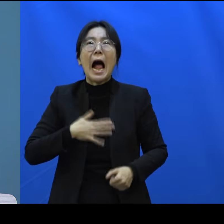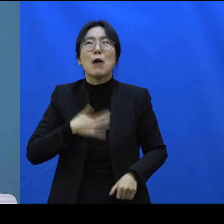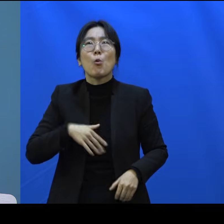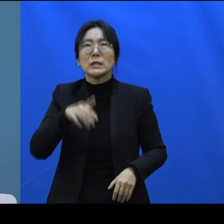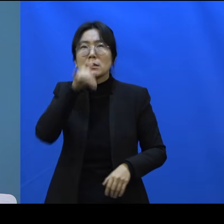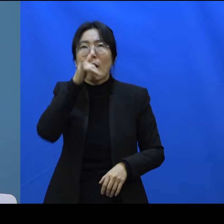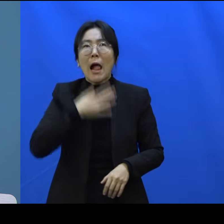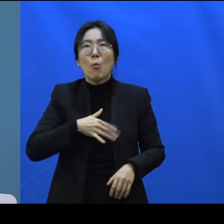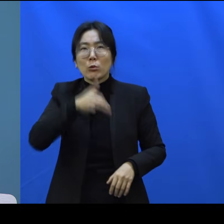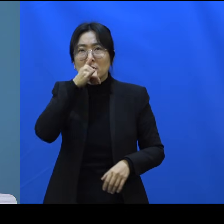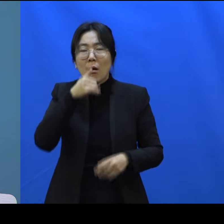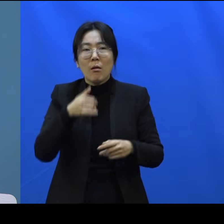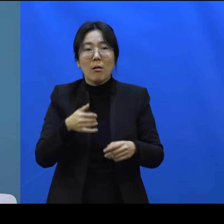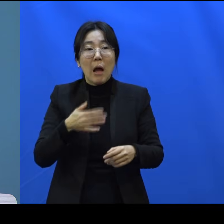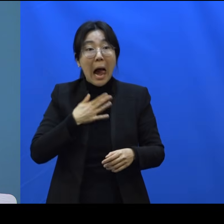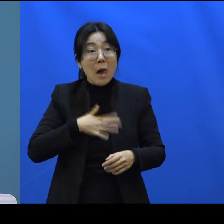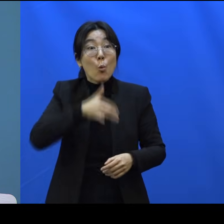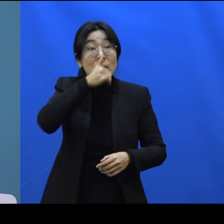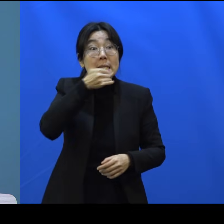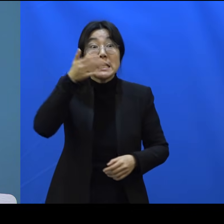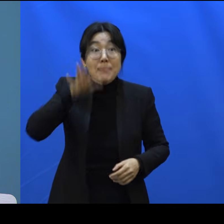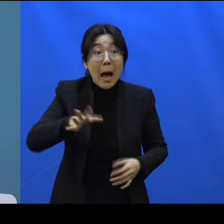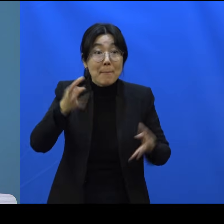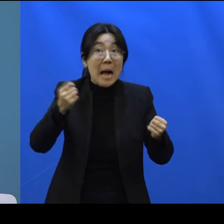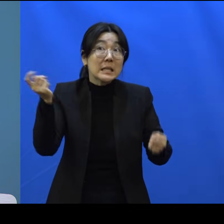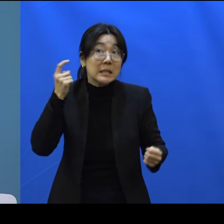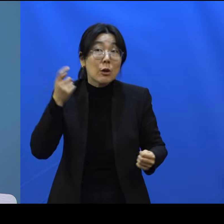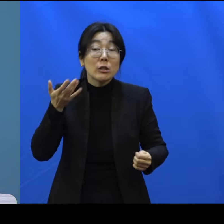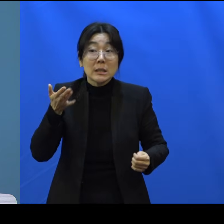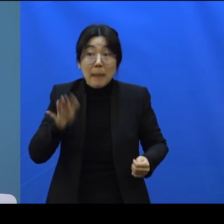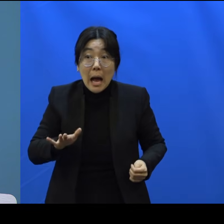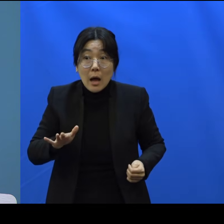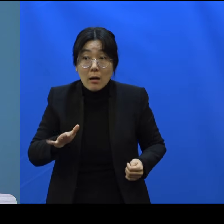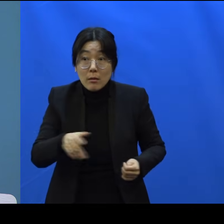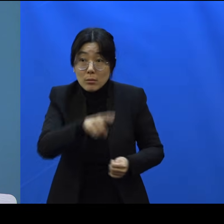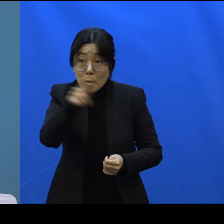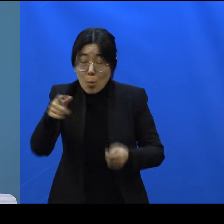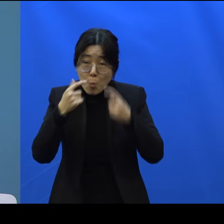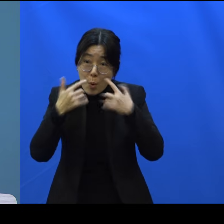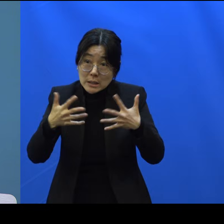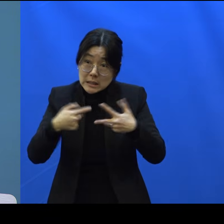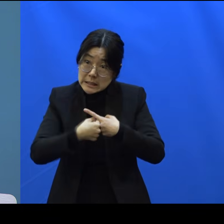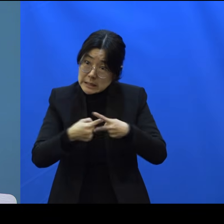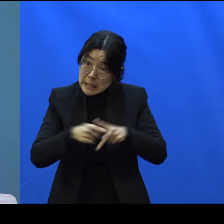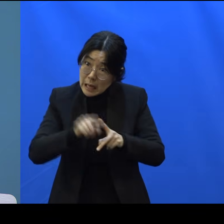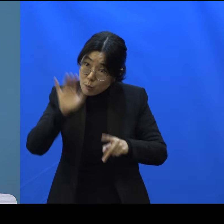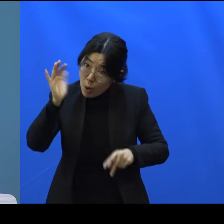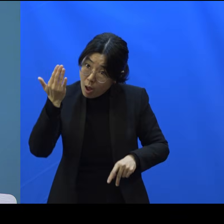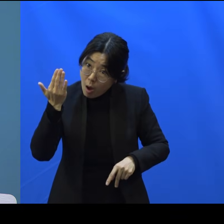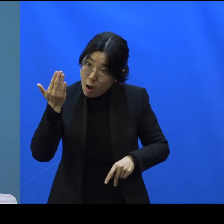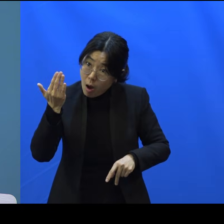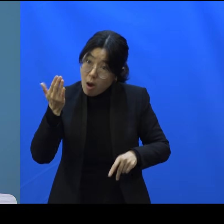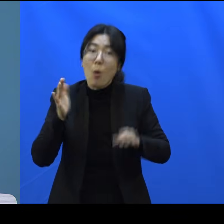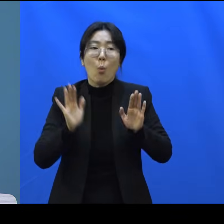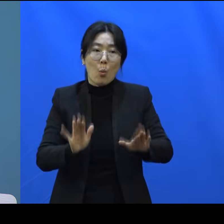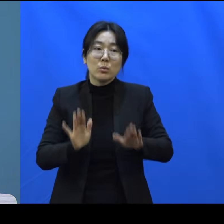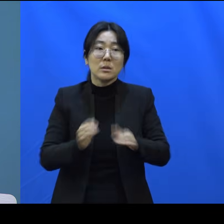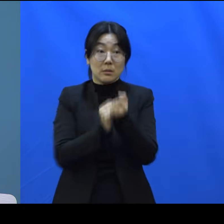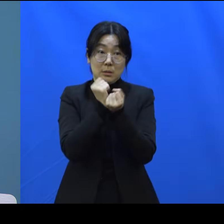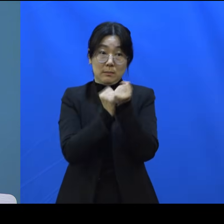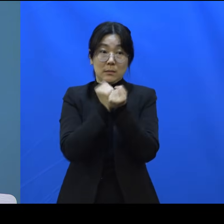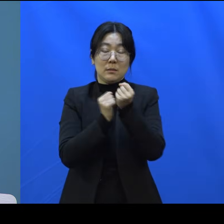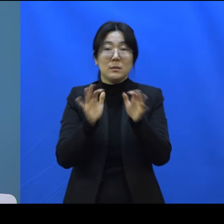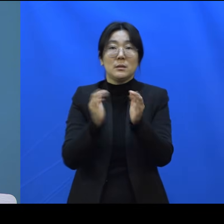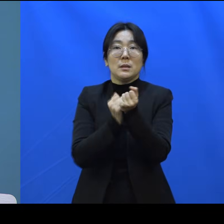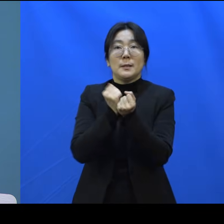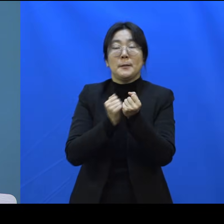들었어요. 근데 이 말의 뜻을 진짜 제대로 이해하고 있는가 하는 거죠. 근데 여러분, 오늘의